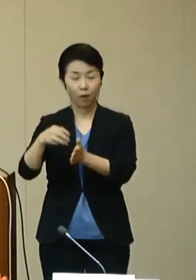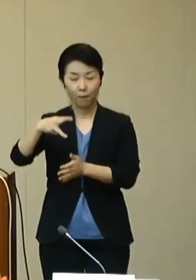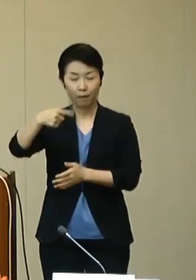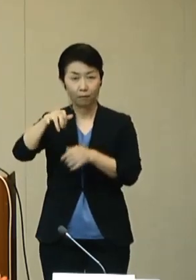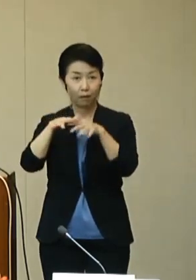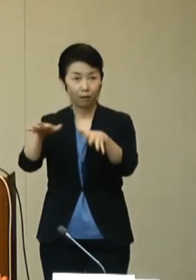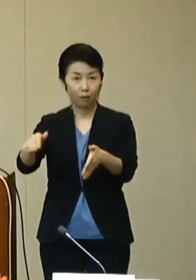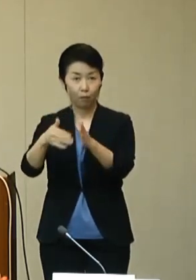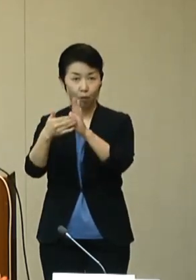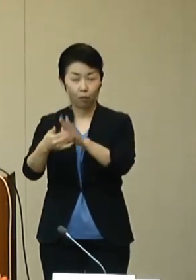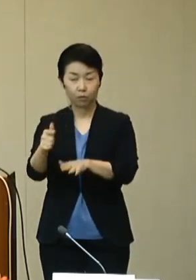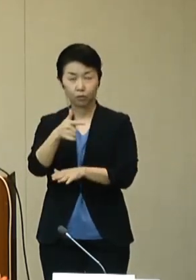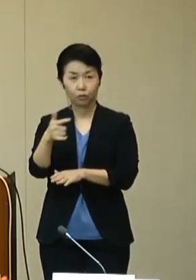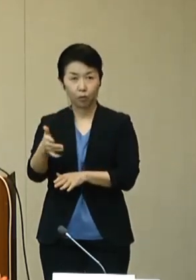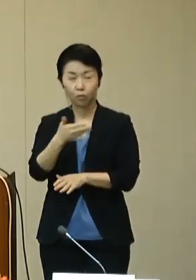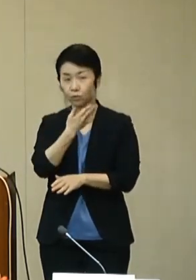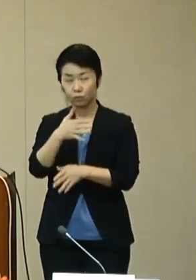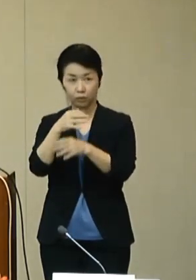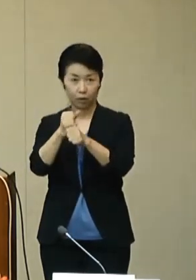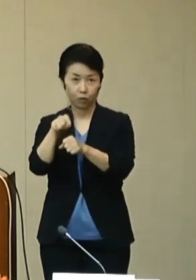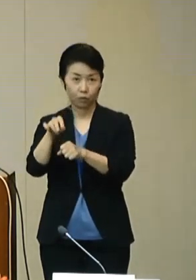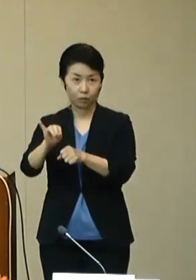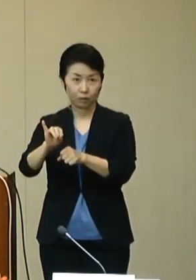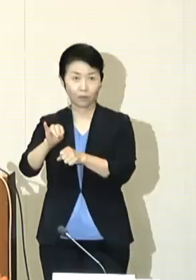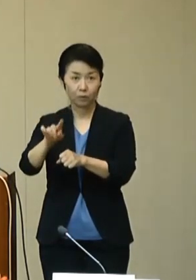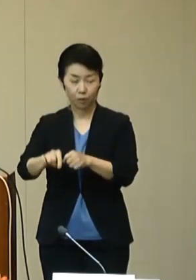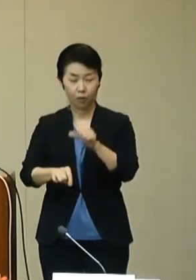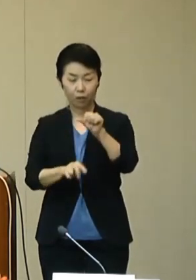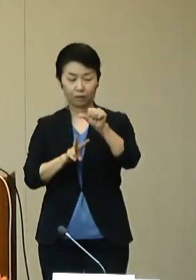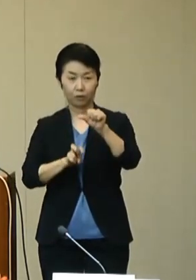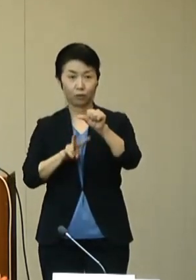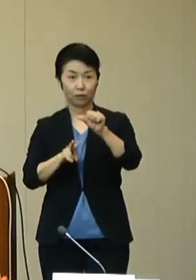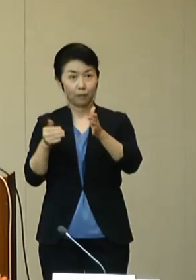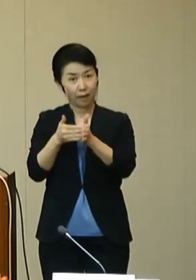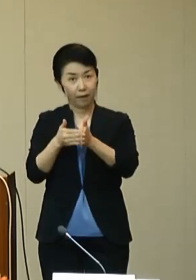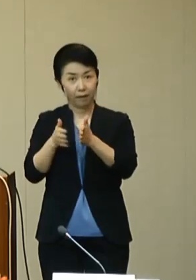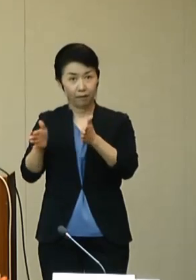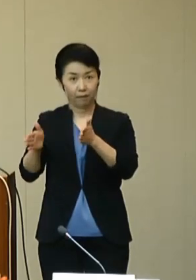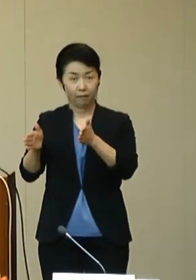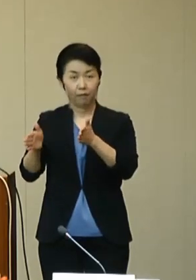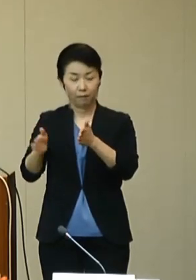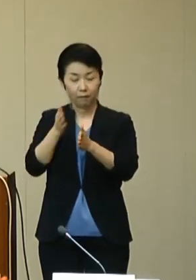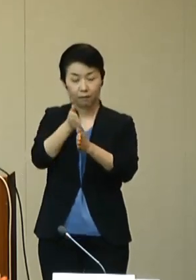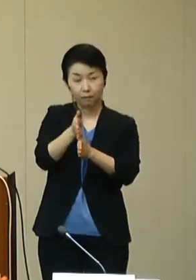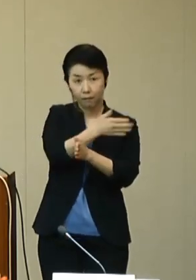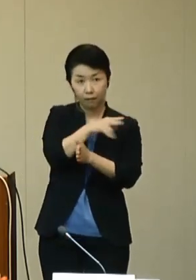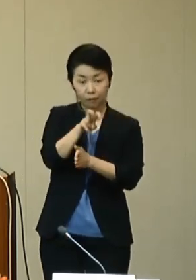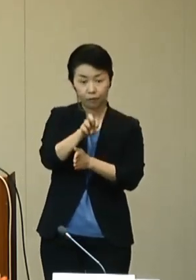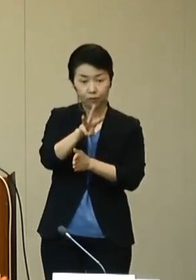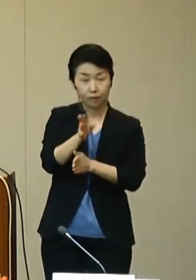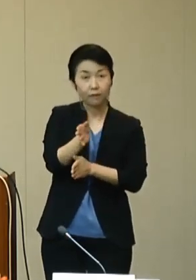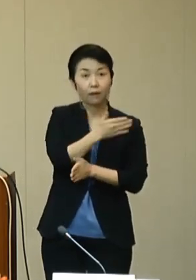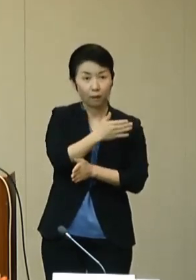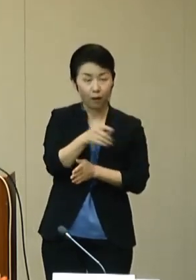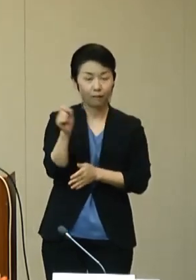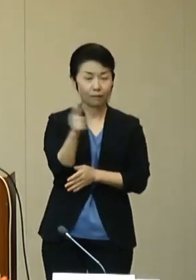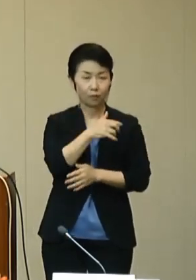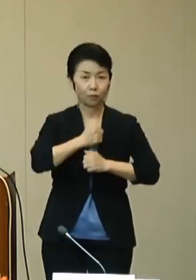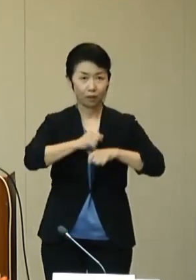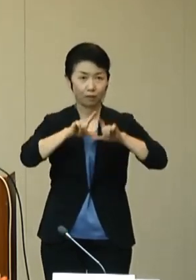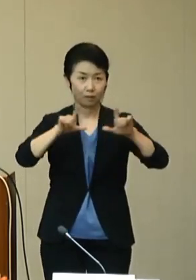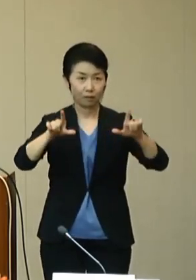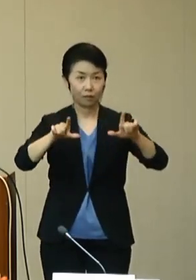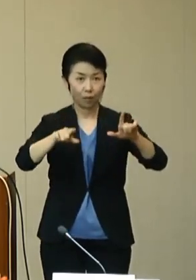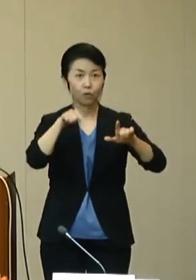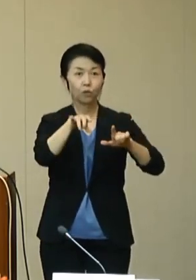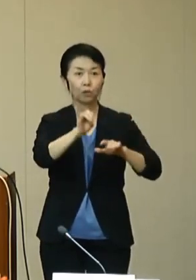止等重点措置の実施期間を5月22日までとし、5月23日より緊急事態措置